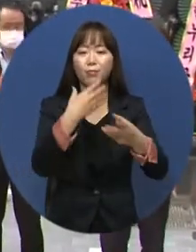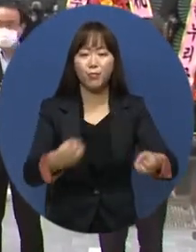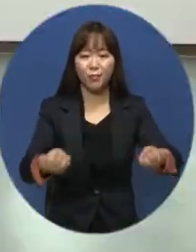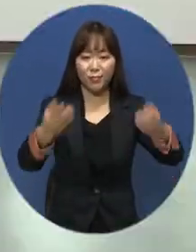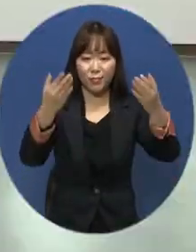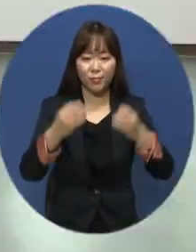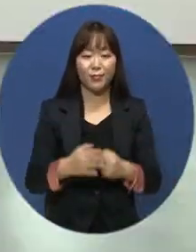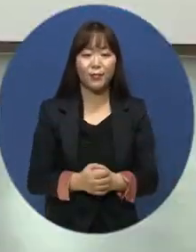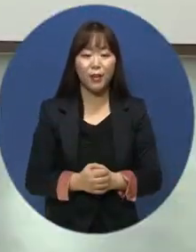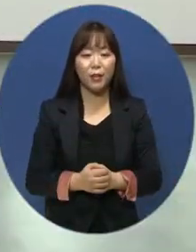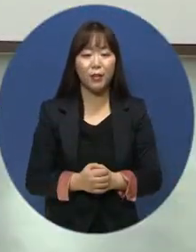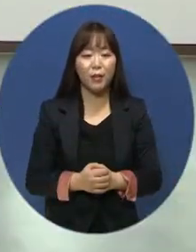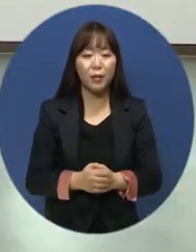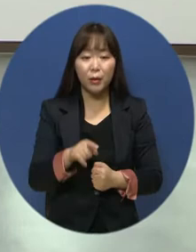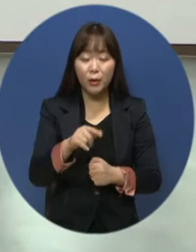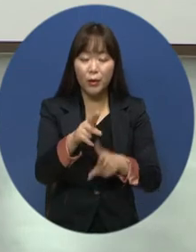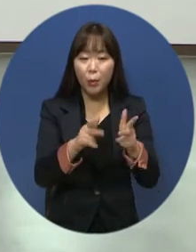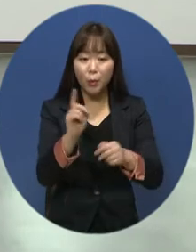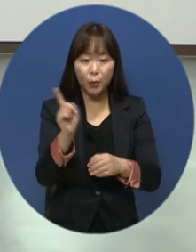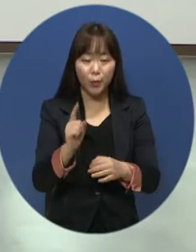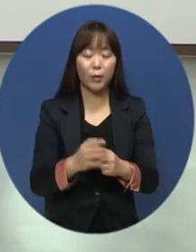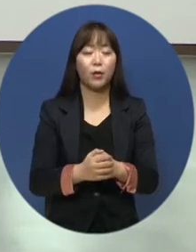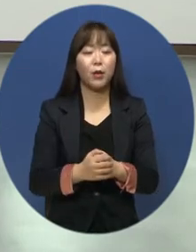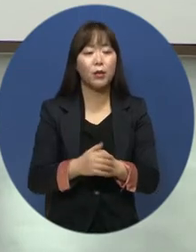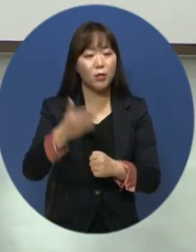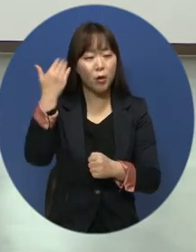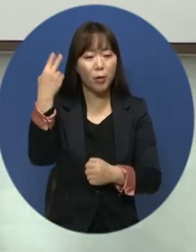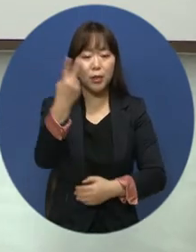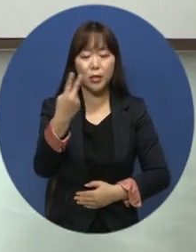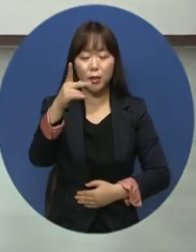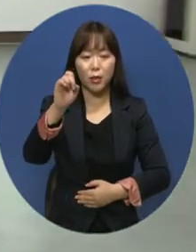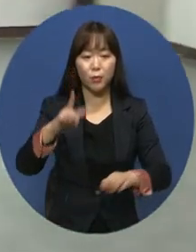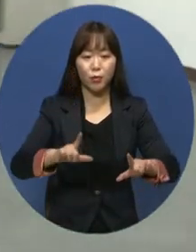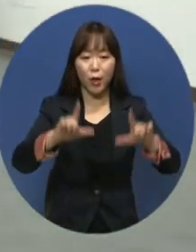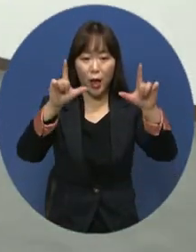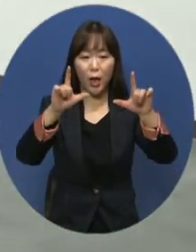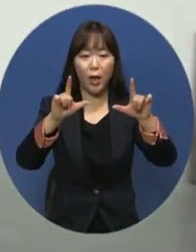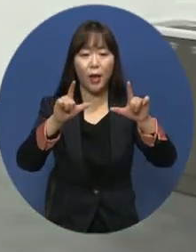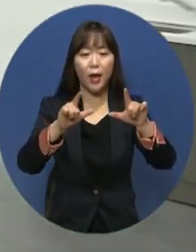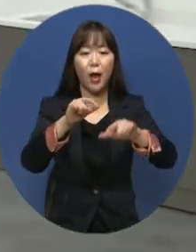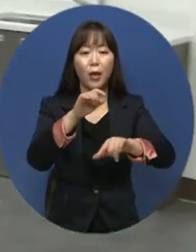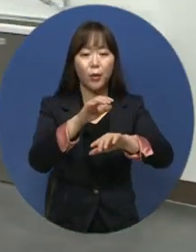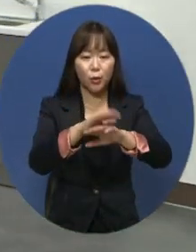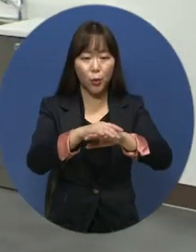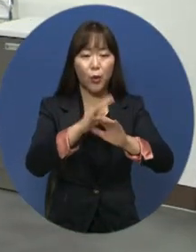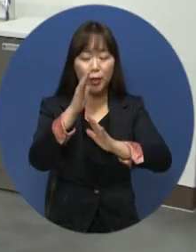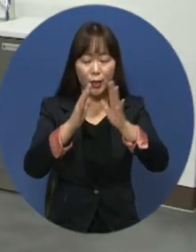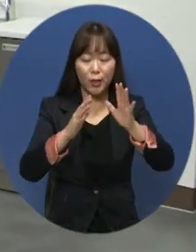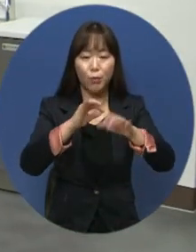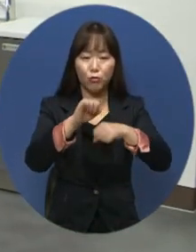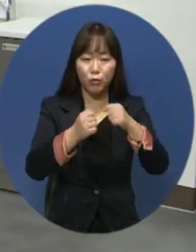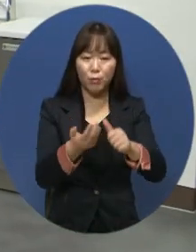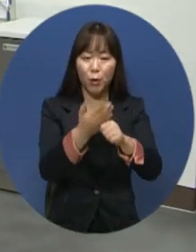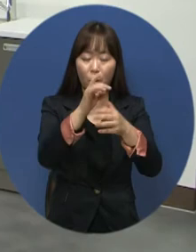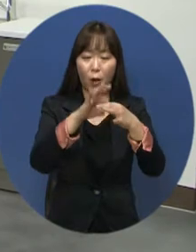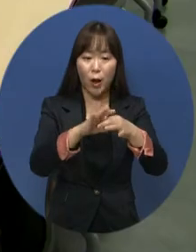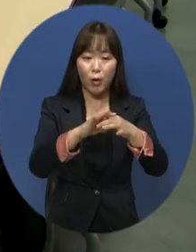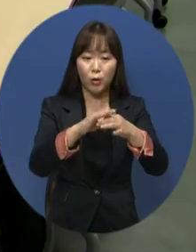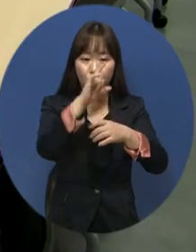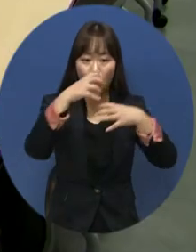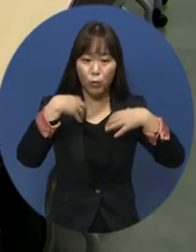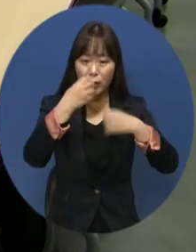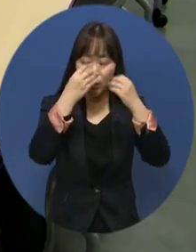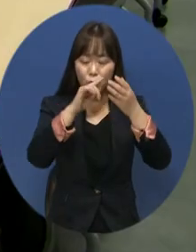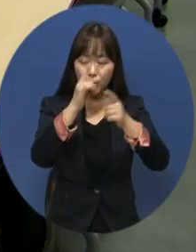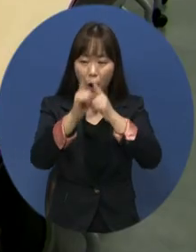장수 농촌 중심지 활성화 사업은 지난 2016년 농림축산식품부 신규 공모사업에 선정된 이후